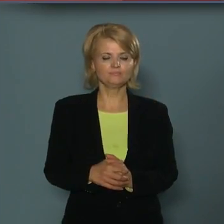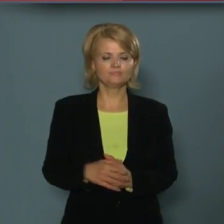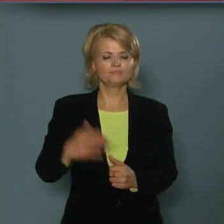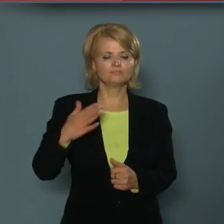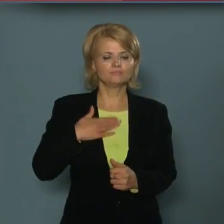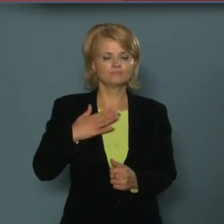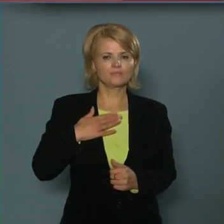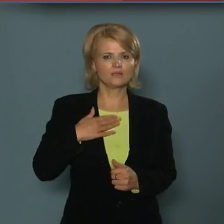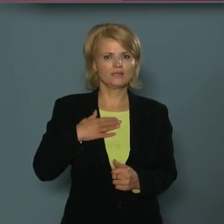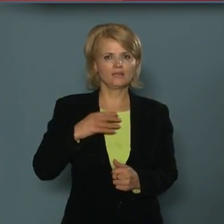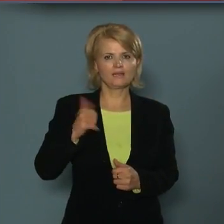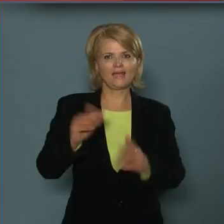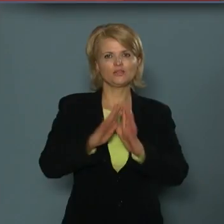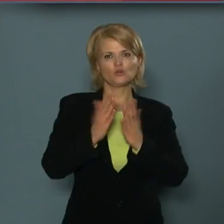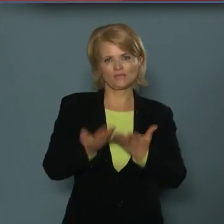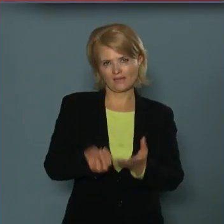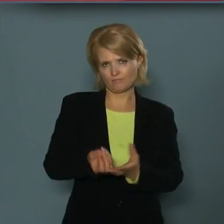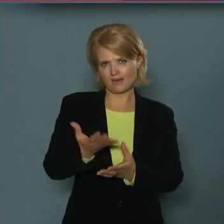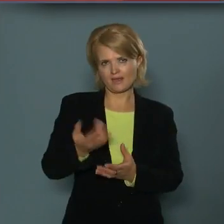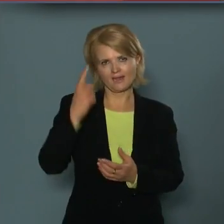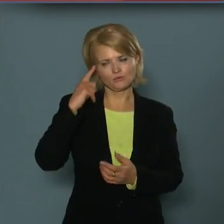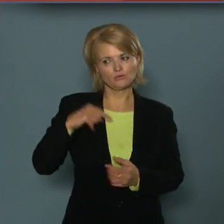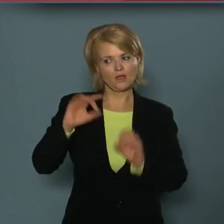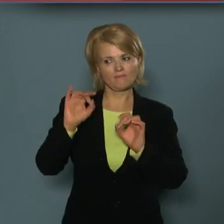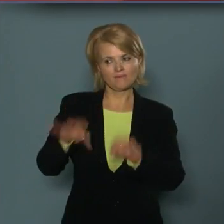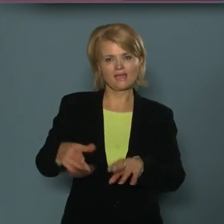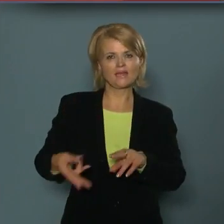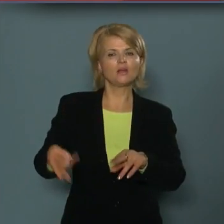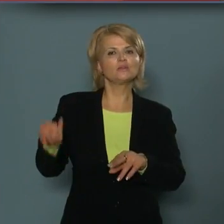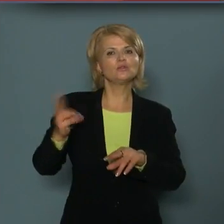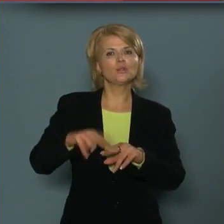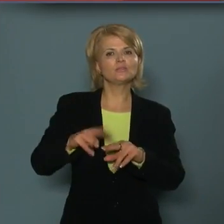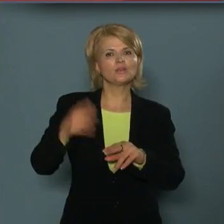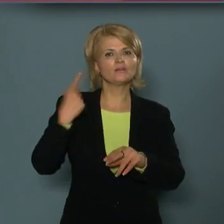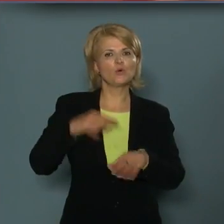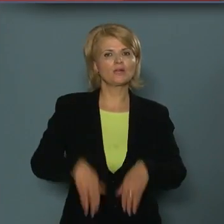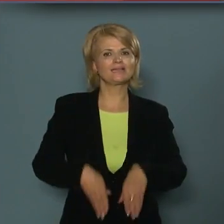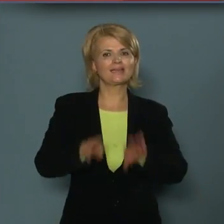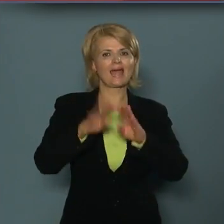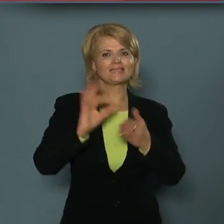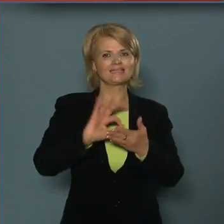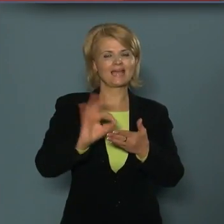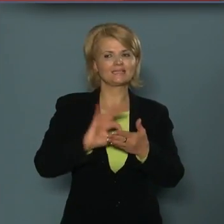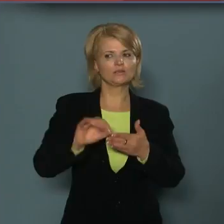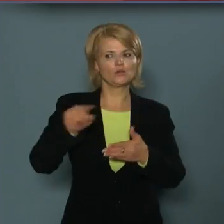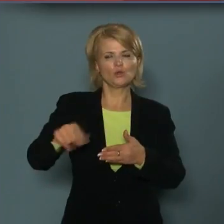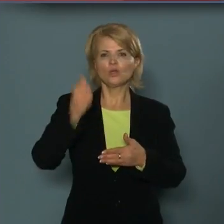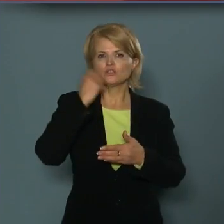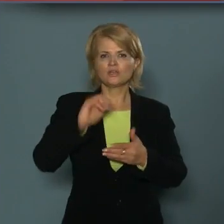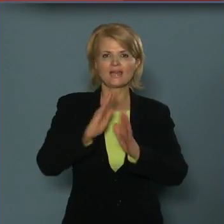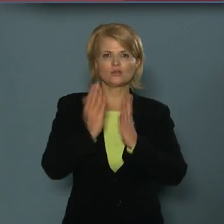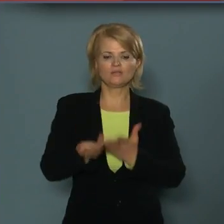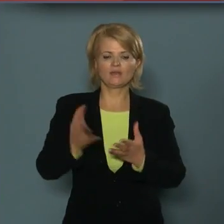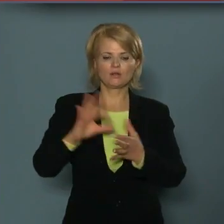amiben én egy megjelent kötetéről tudok, fiának többször volt társzerző, és az ő saját kötetével kapcsolatosan, ami